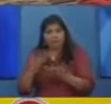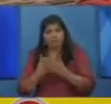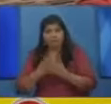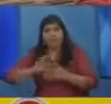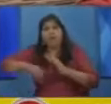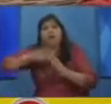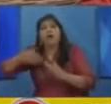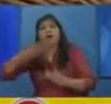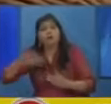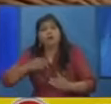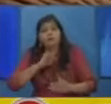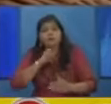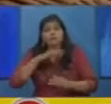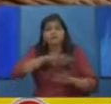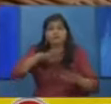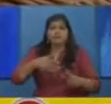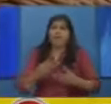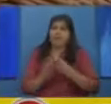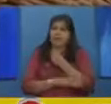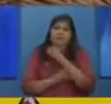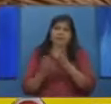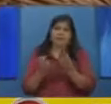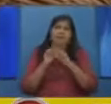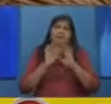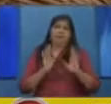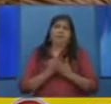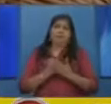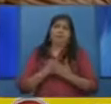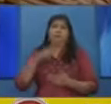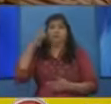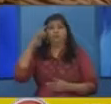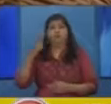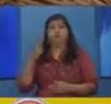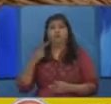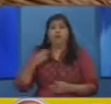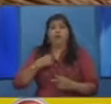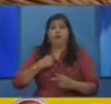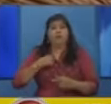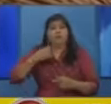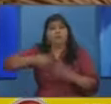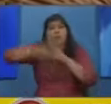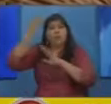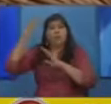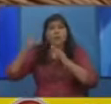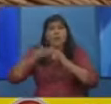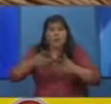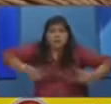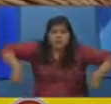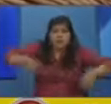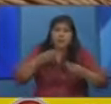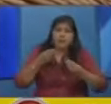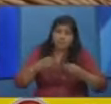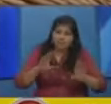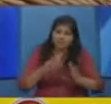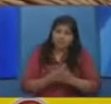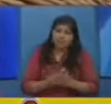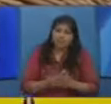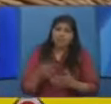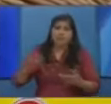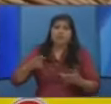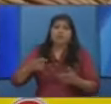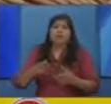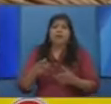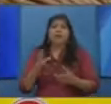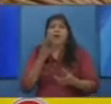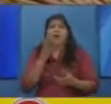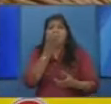वाली पीढ़ियां गरीबी में न जिए। उन्होंने अपनी पुश्तैनी जमीन बेच दी और एप्पल